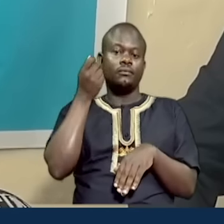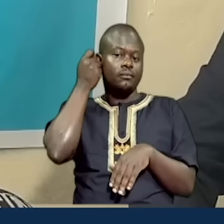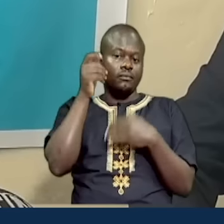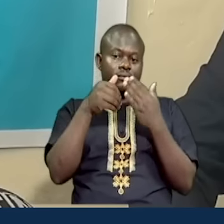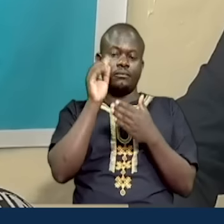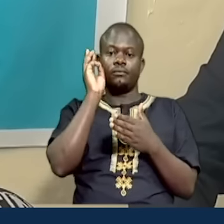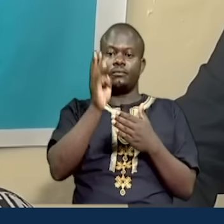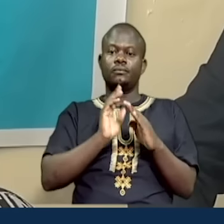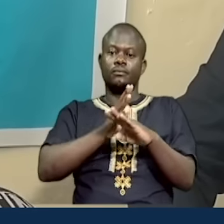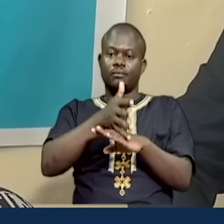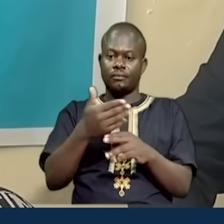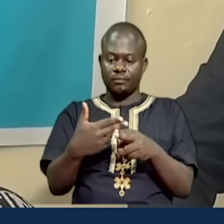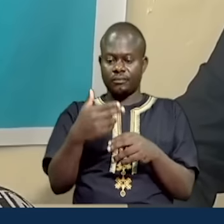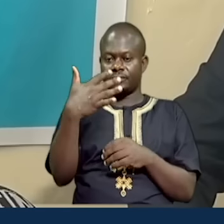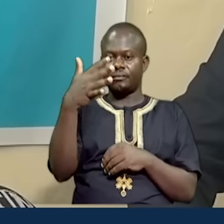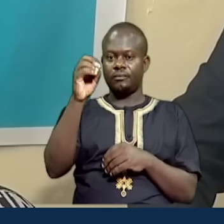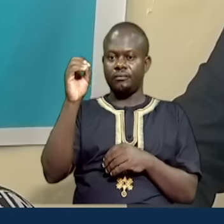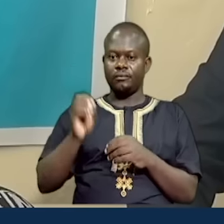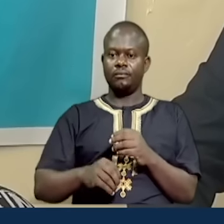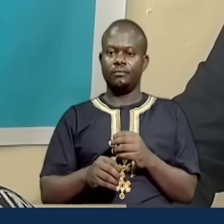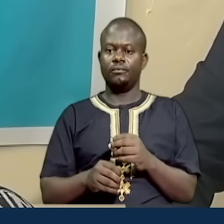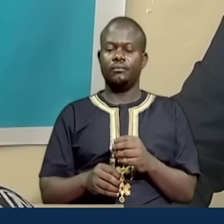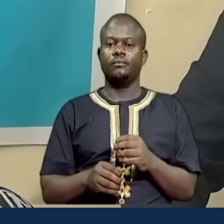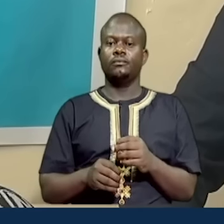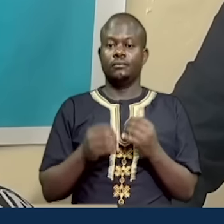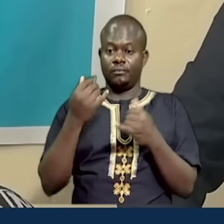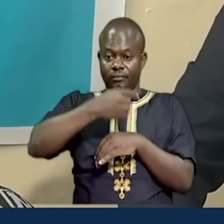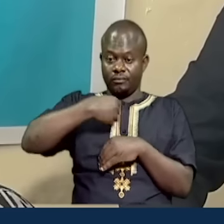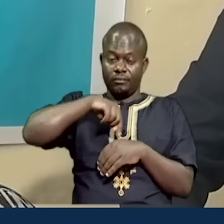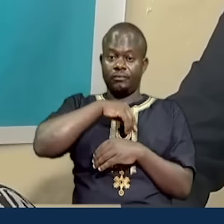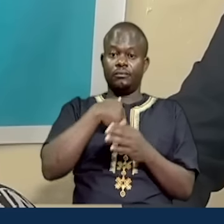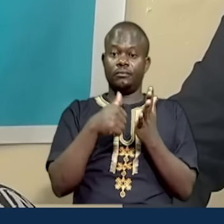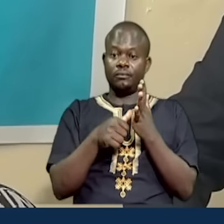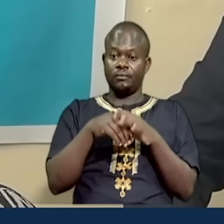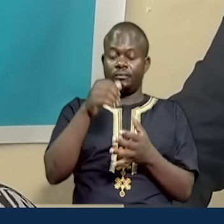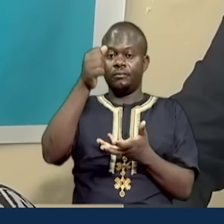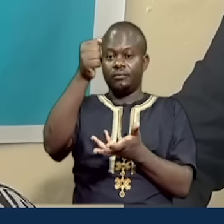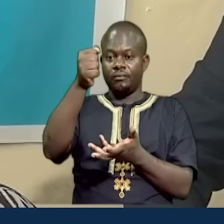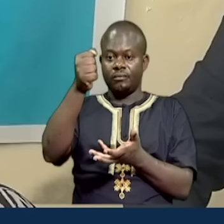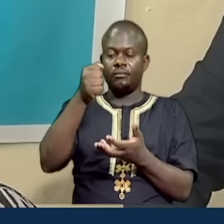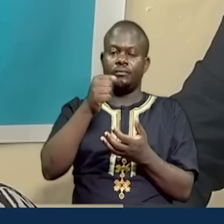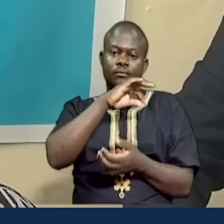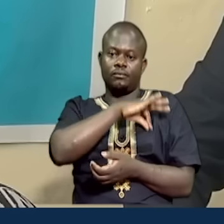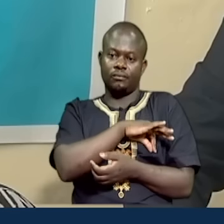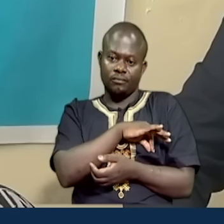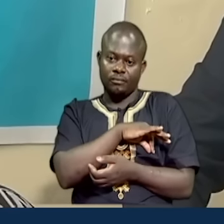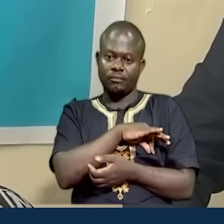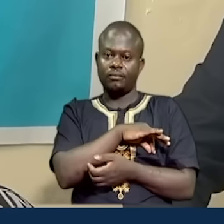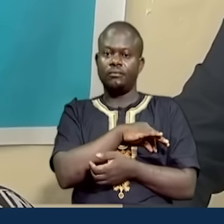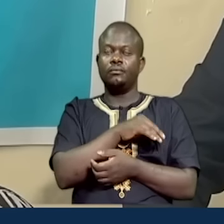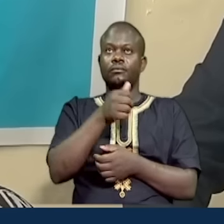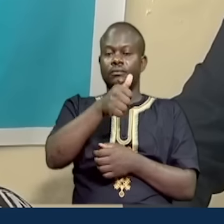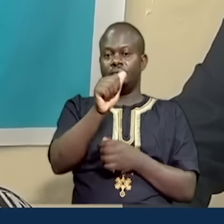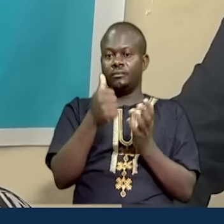ari 50,000. Ni umunsi wa none dufite ikibazo wari cya bajeti cy'umushahara, ubwo nacyo ni ikindi